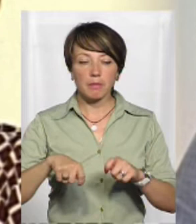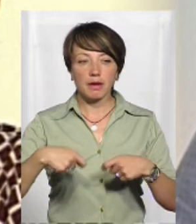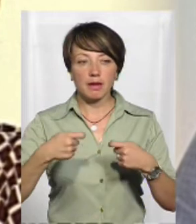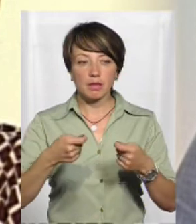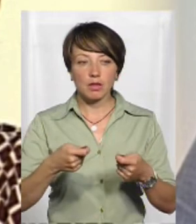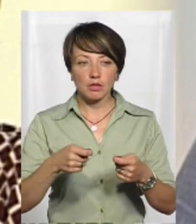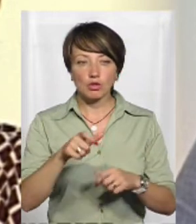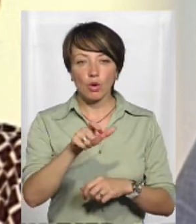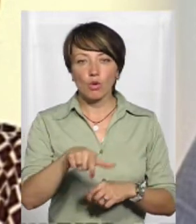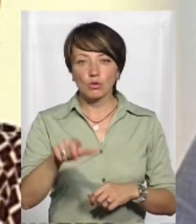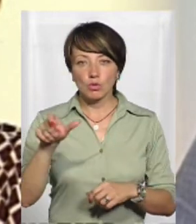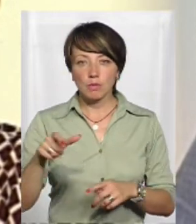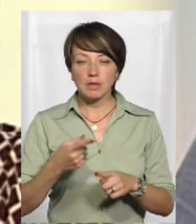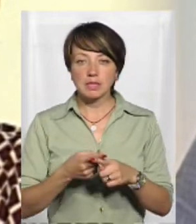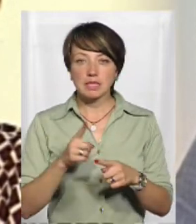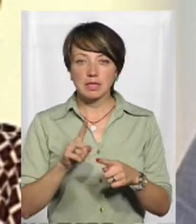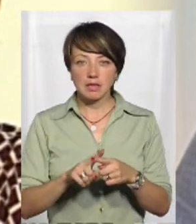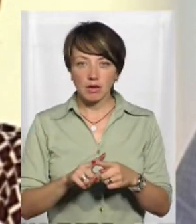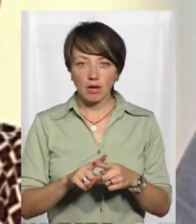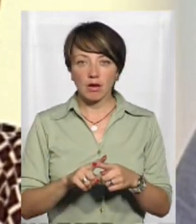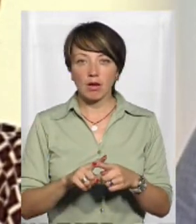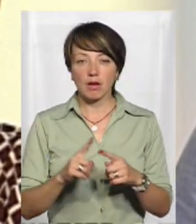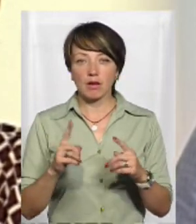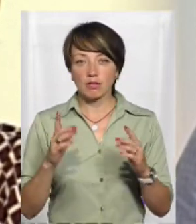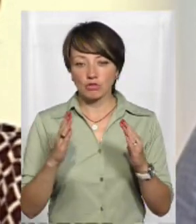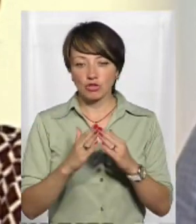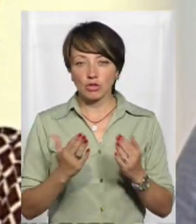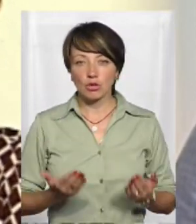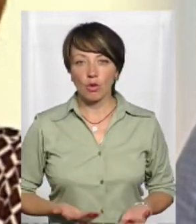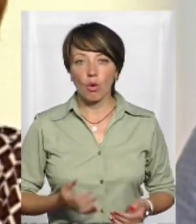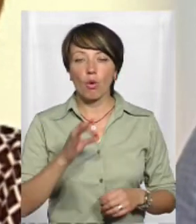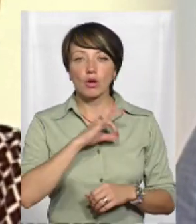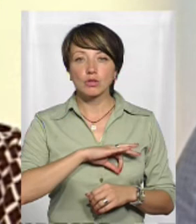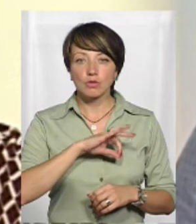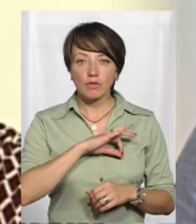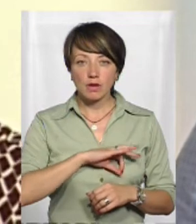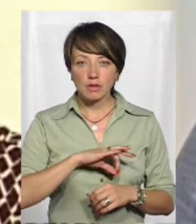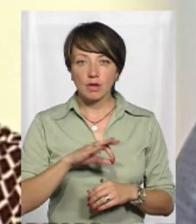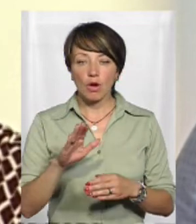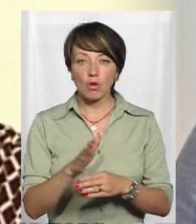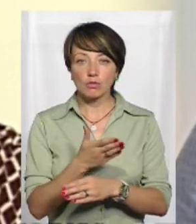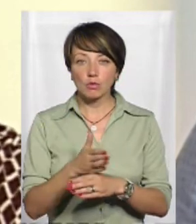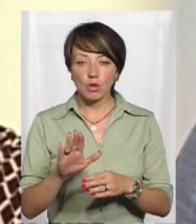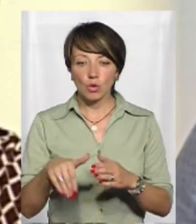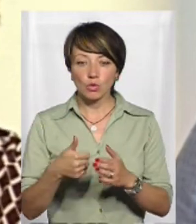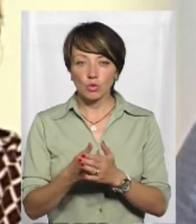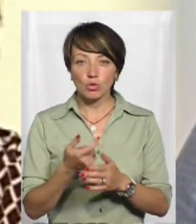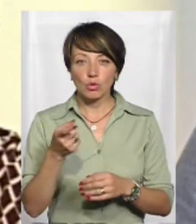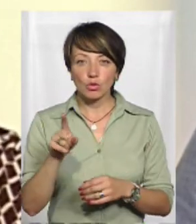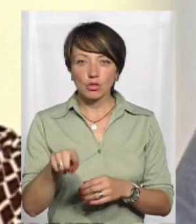передачі особі цієї нерухомості. Користуватися, відповідно, володіти, розпоряджатися до того часу, поки